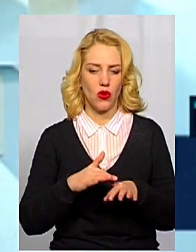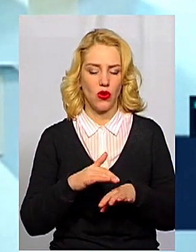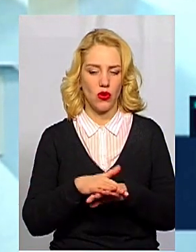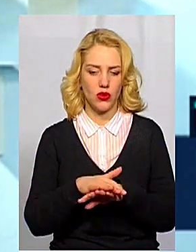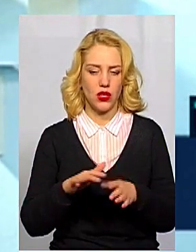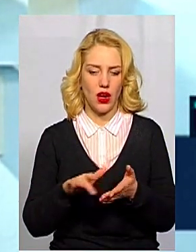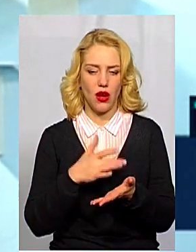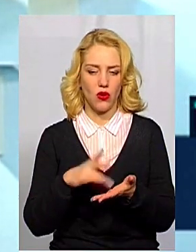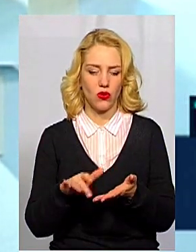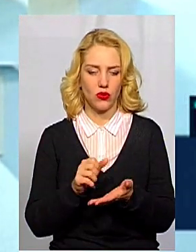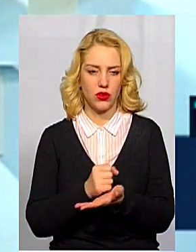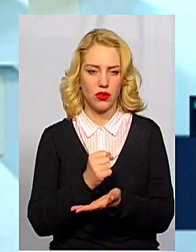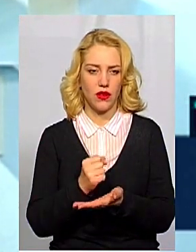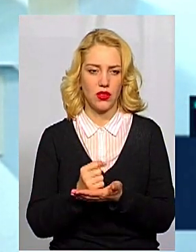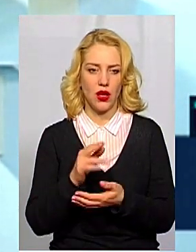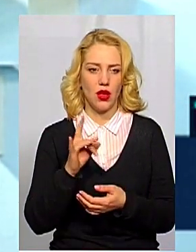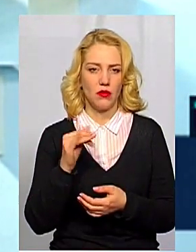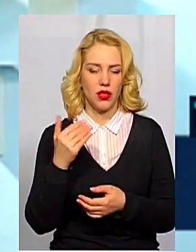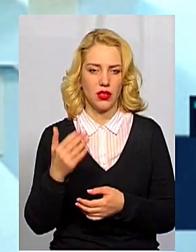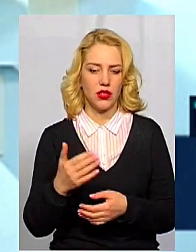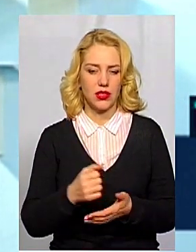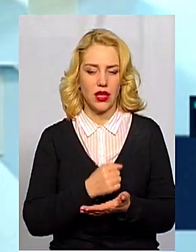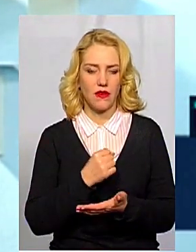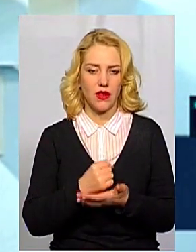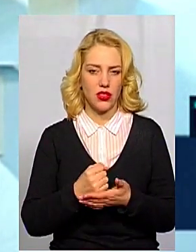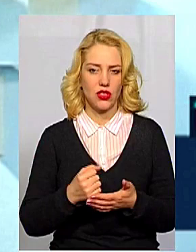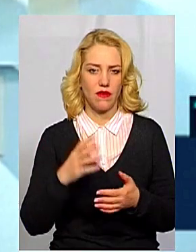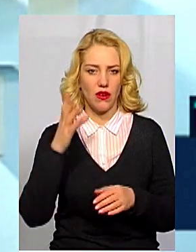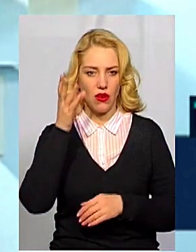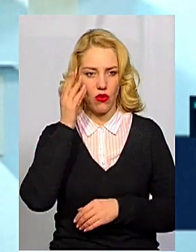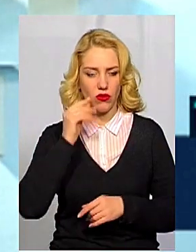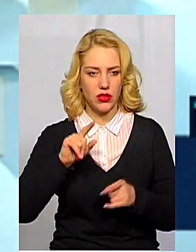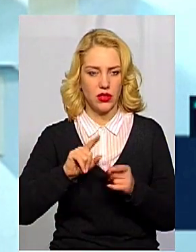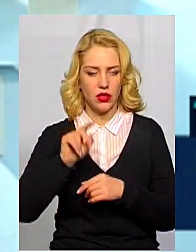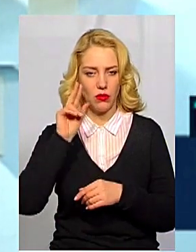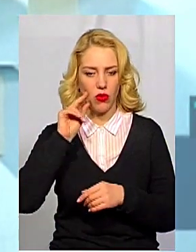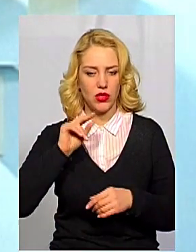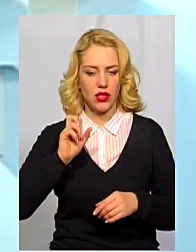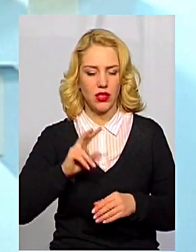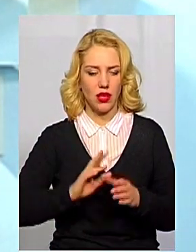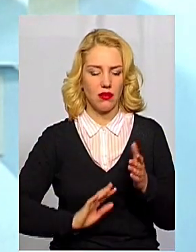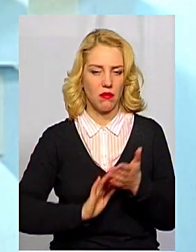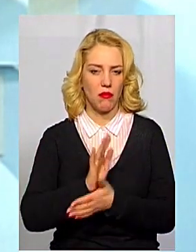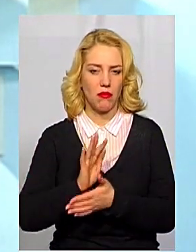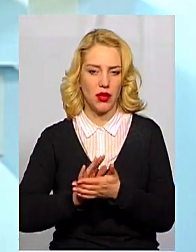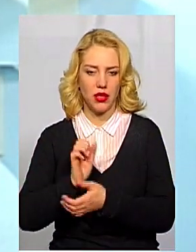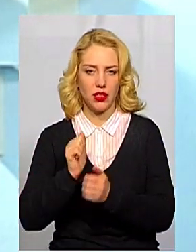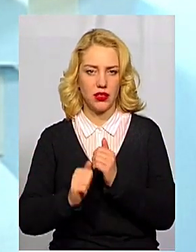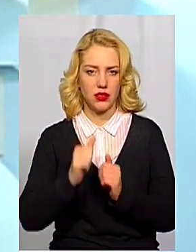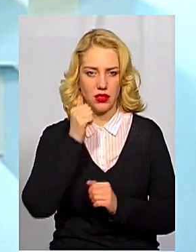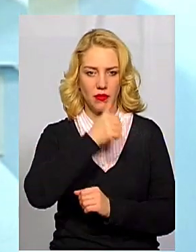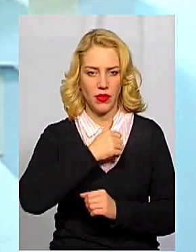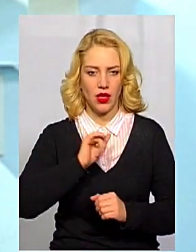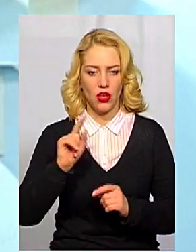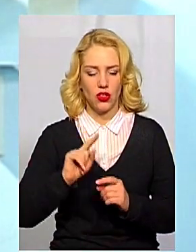затверджується, при її затвердженні враховується, так мовити, такий показник, як річний приріст, і щоб,